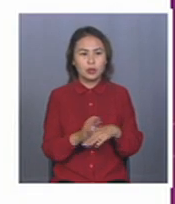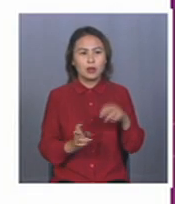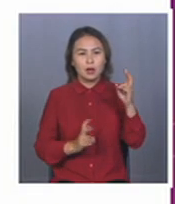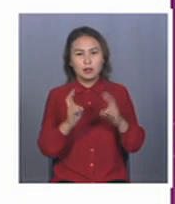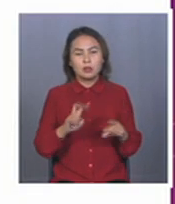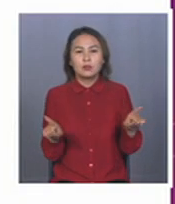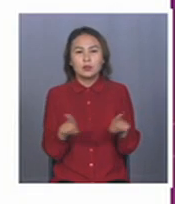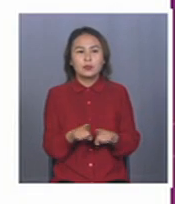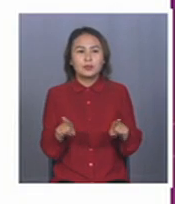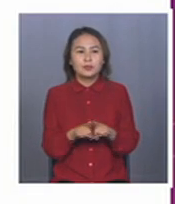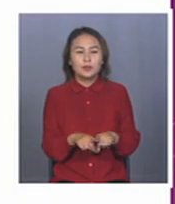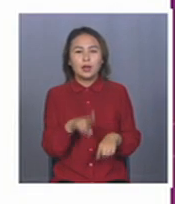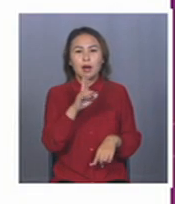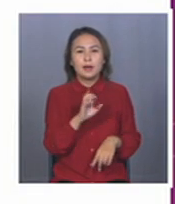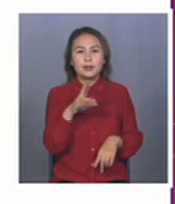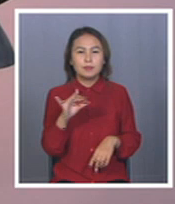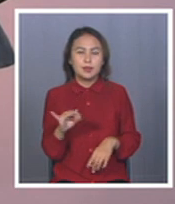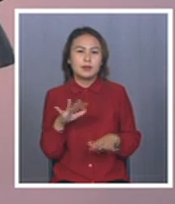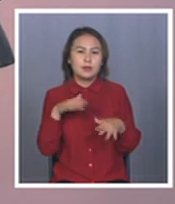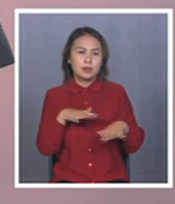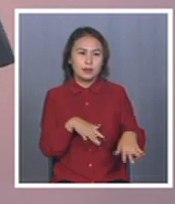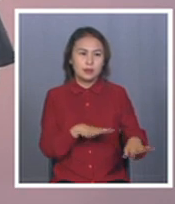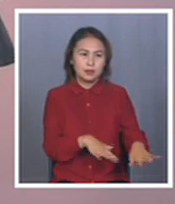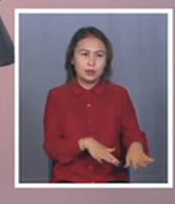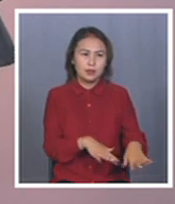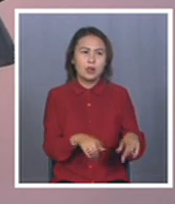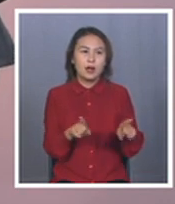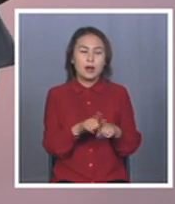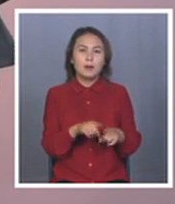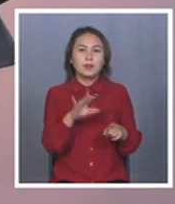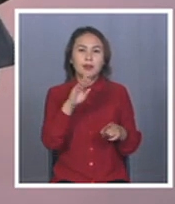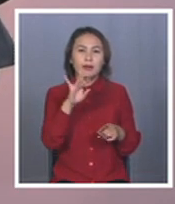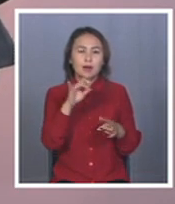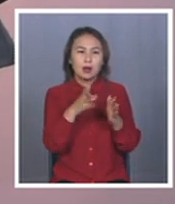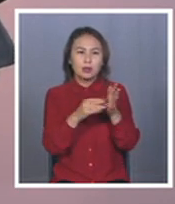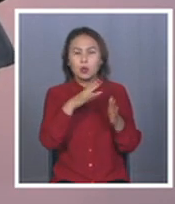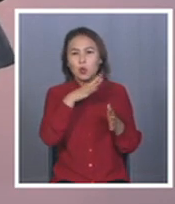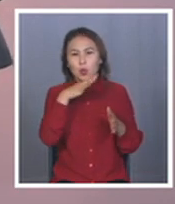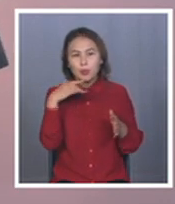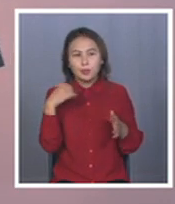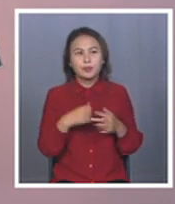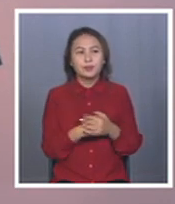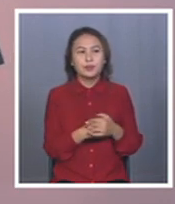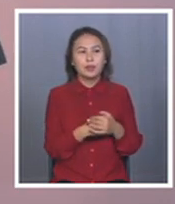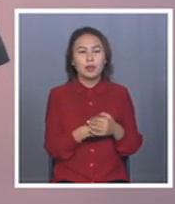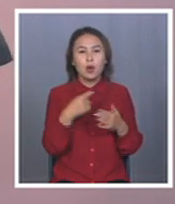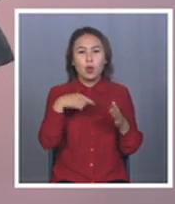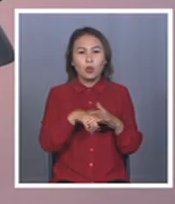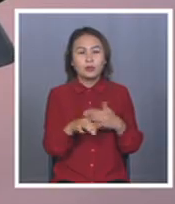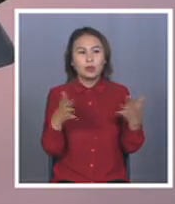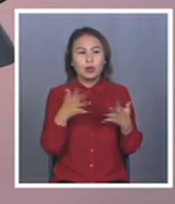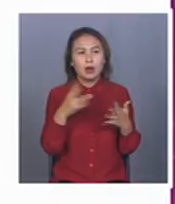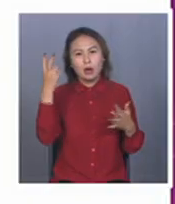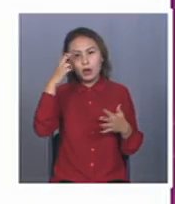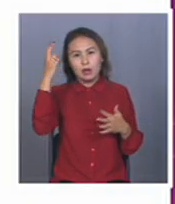өндіреді. Каспий теңізінде бекіре балығы көптеп кездеседі. Оның қара